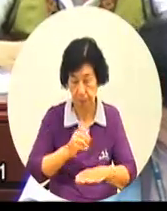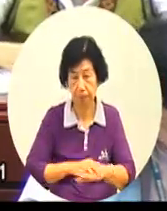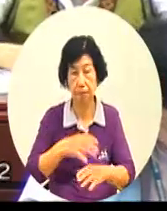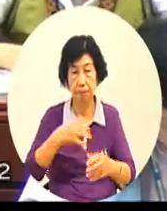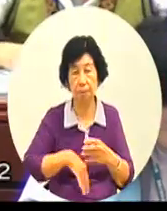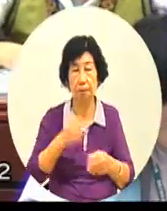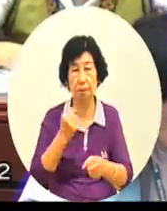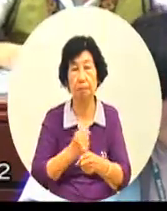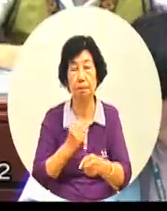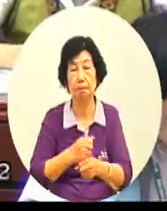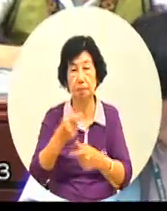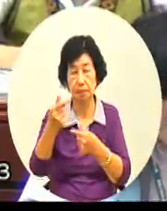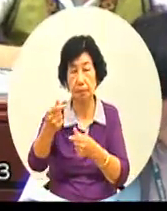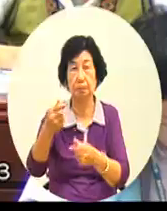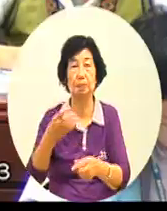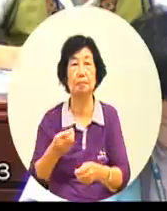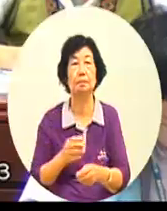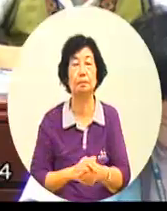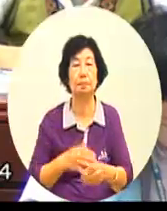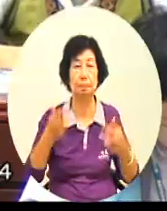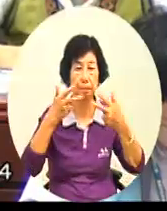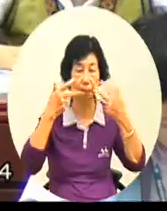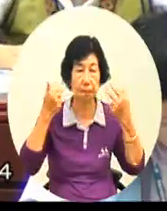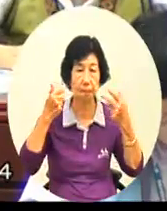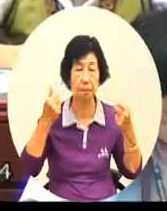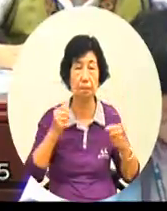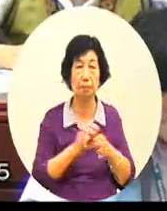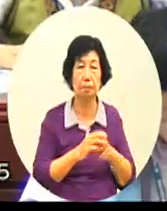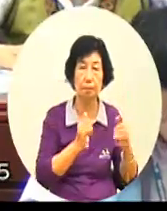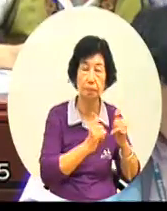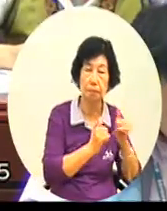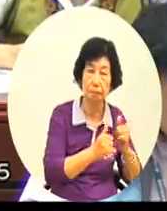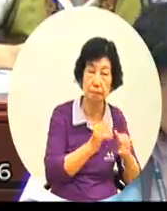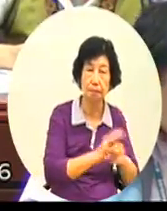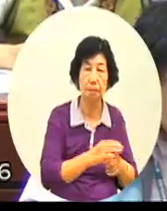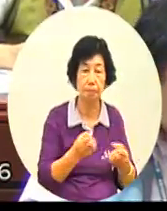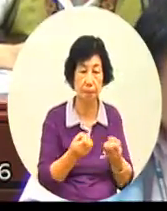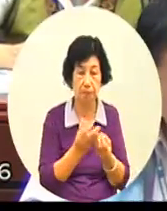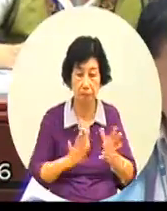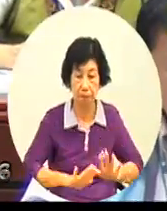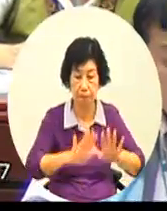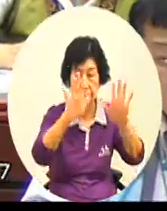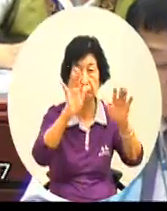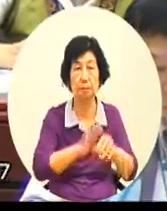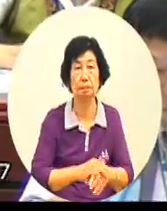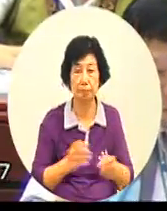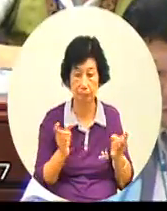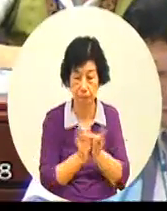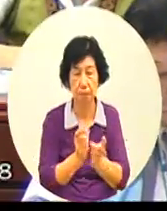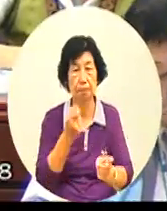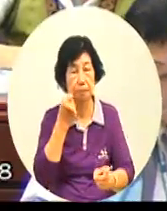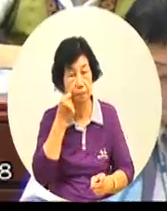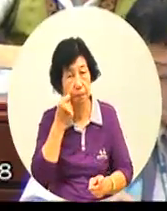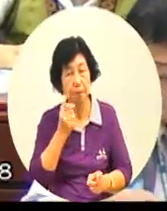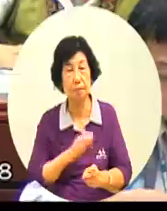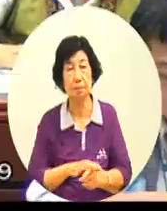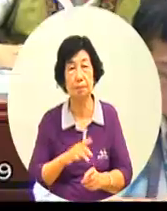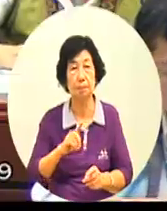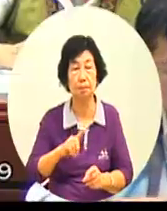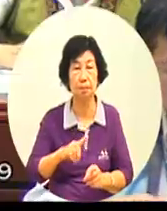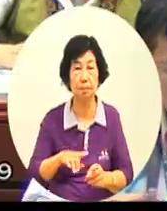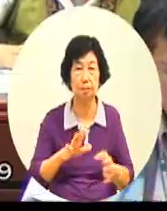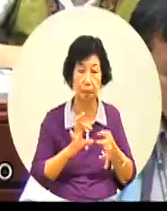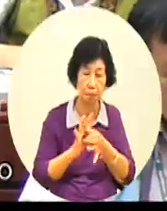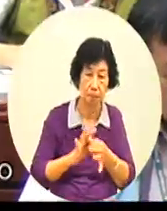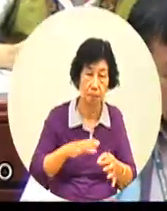其实原乡的发展单靠一个严明会确实有困难，所以我们相关的局处也有相关的经费挹